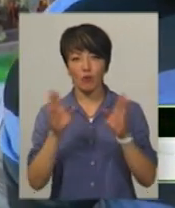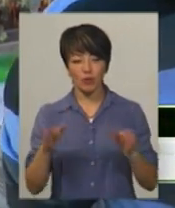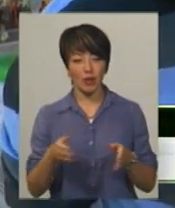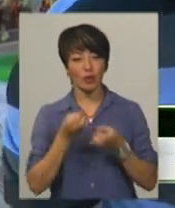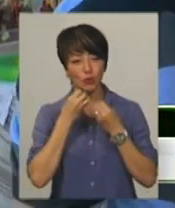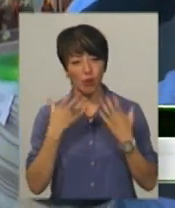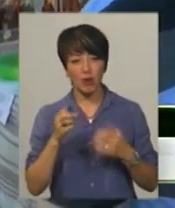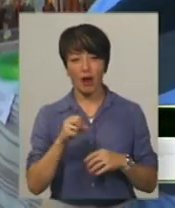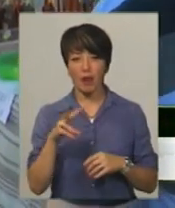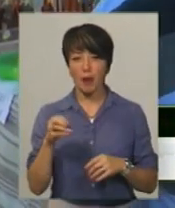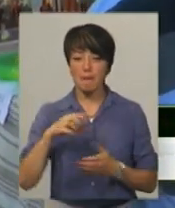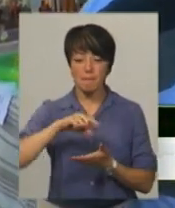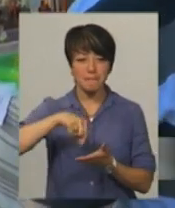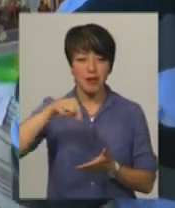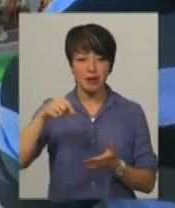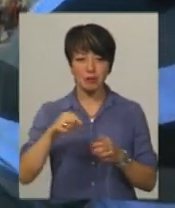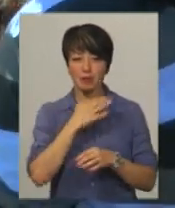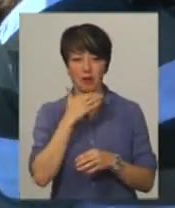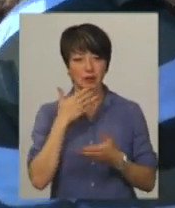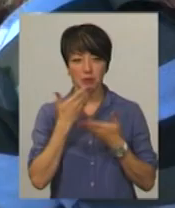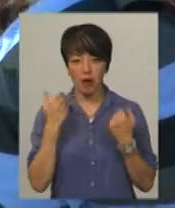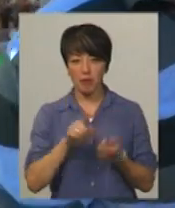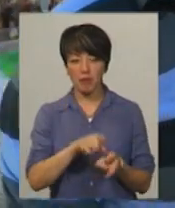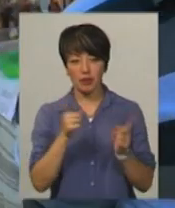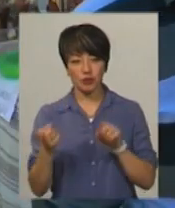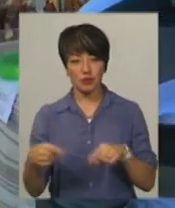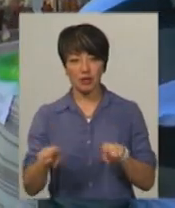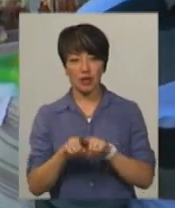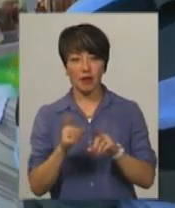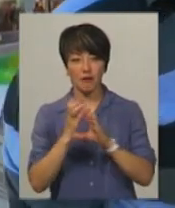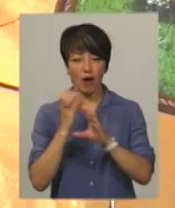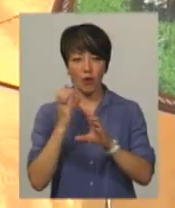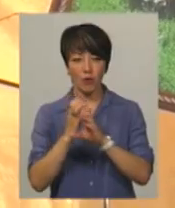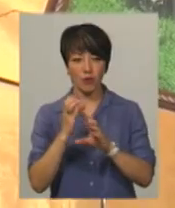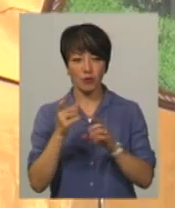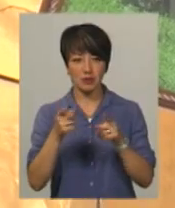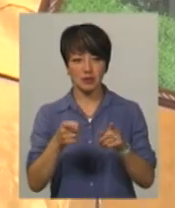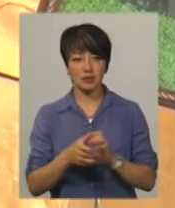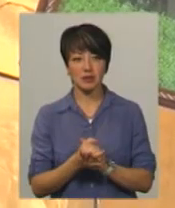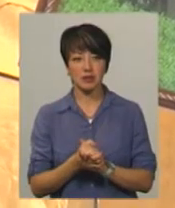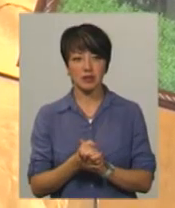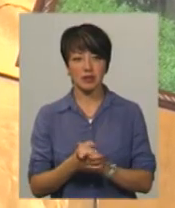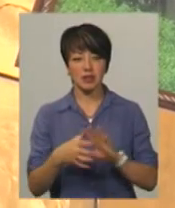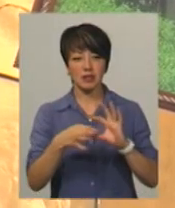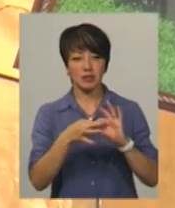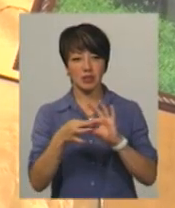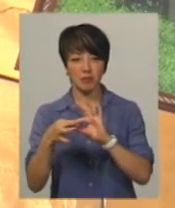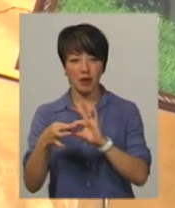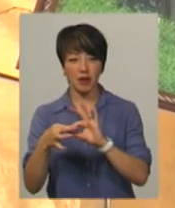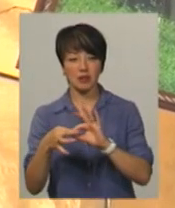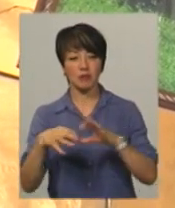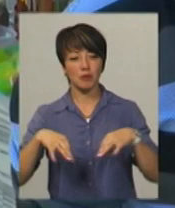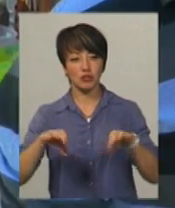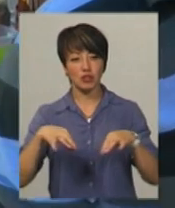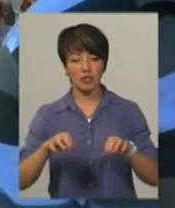але меду того нема. А потім я перейшов на такі вагони. Чіпаю за машину, їду в ліси.